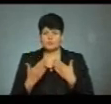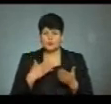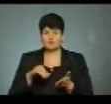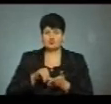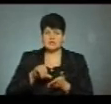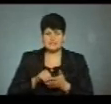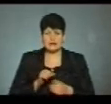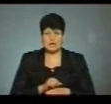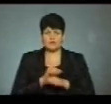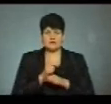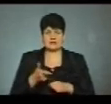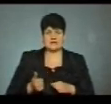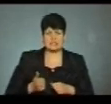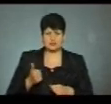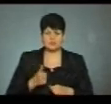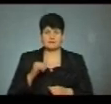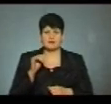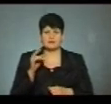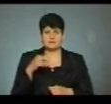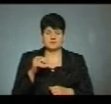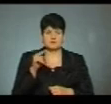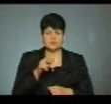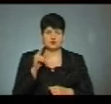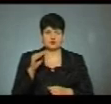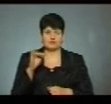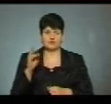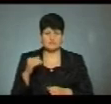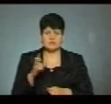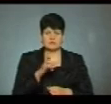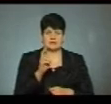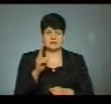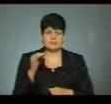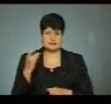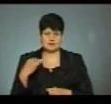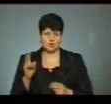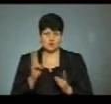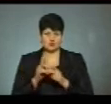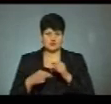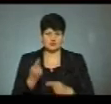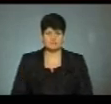учасниками Революції Гідності Петром Жовтовським та Богданом Кіндієм. До зустрічі в ефірі.